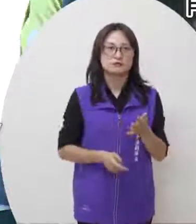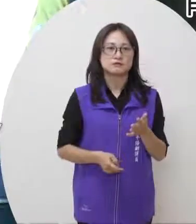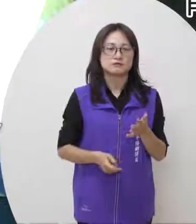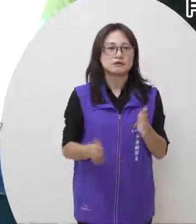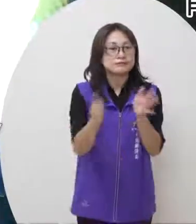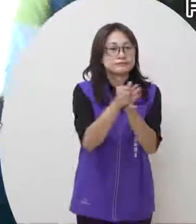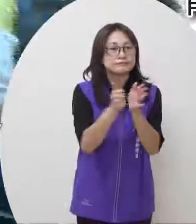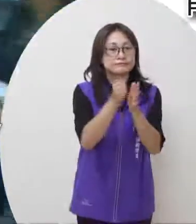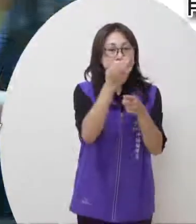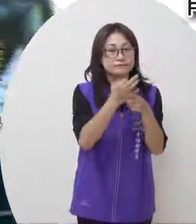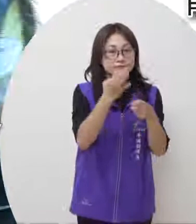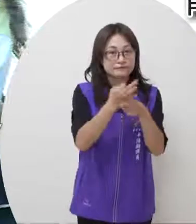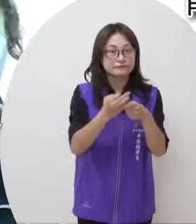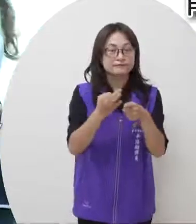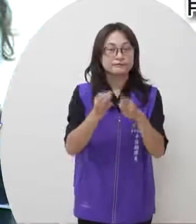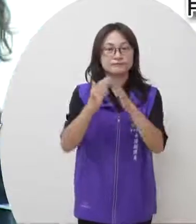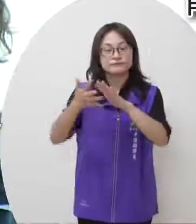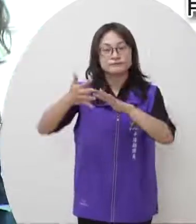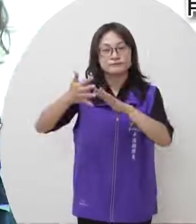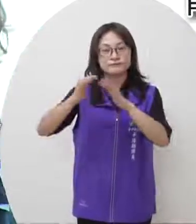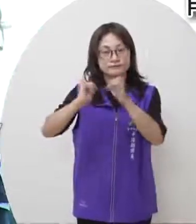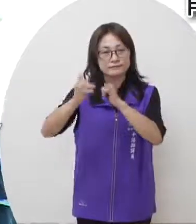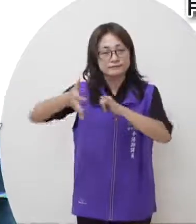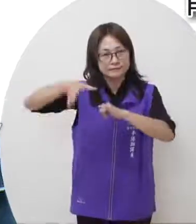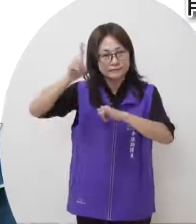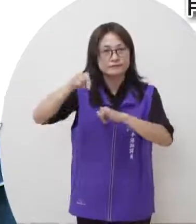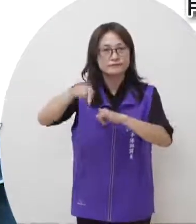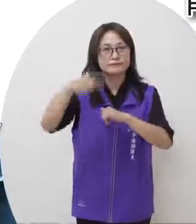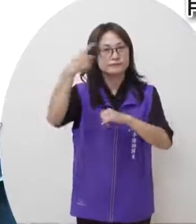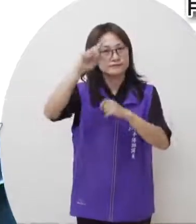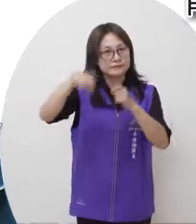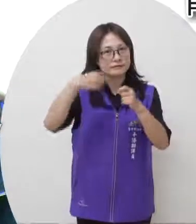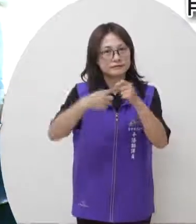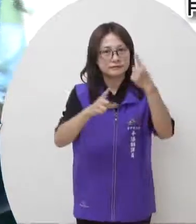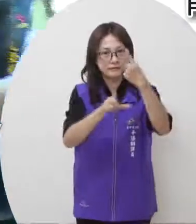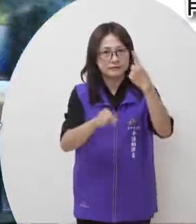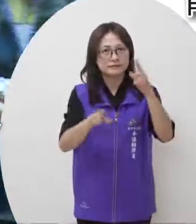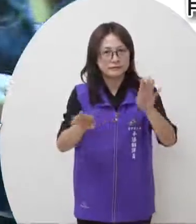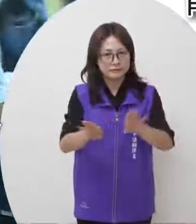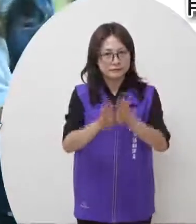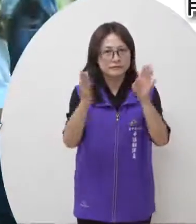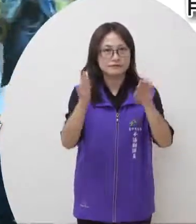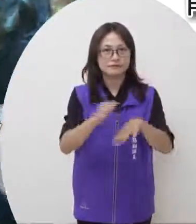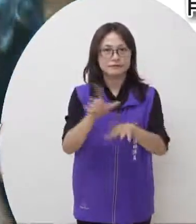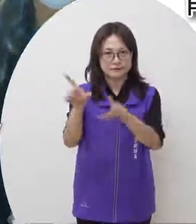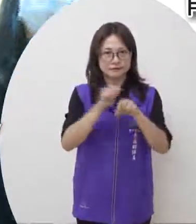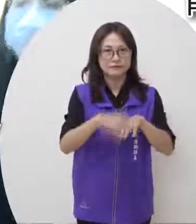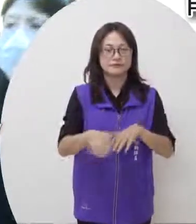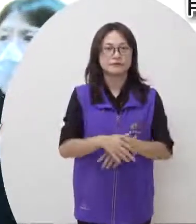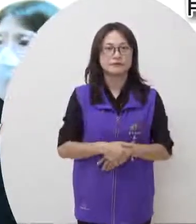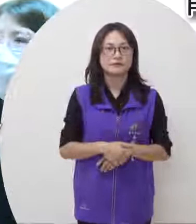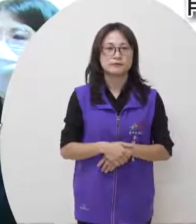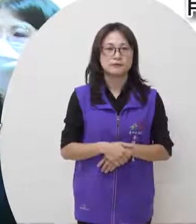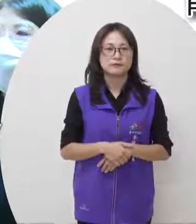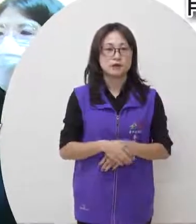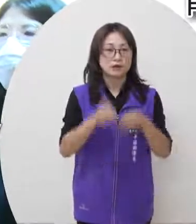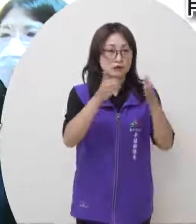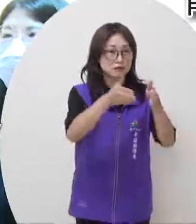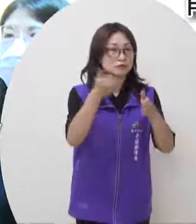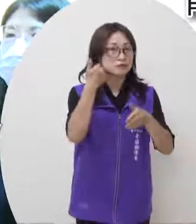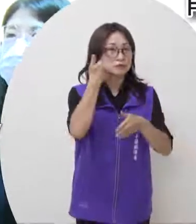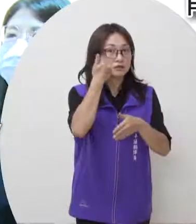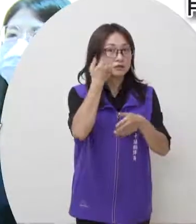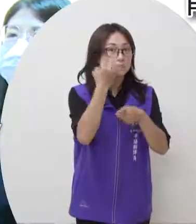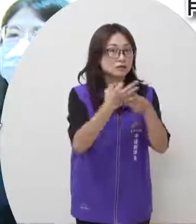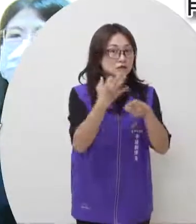优先明年度1月1号上线的这个政策方向哦。所以针对这个部分，基本上优惠的对象优先的对象是什